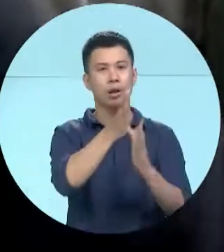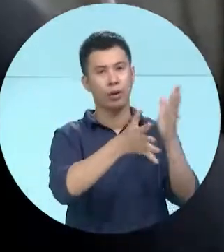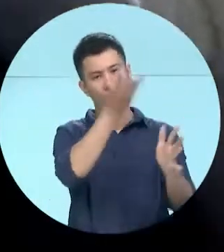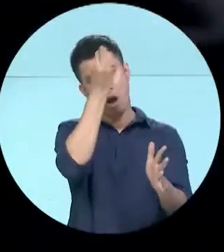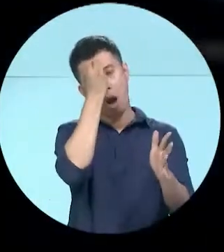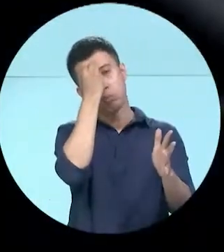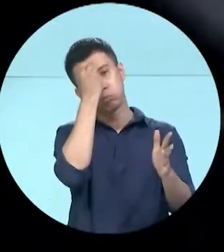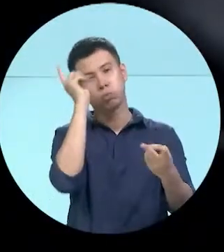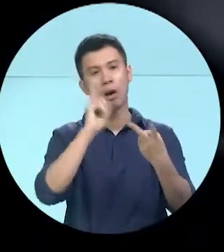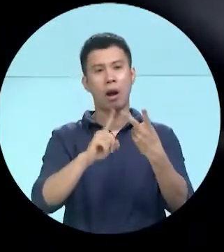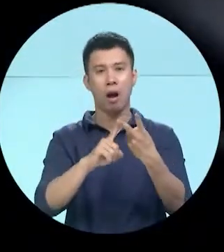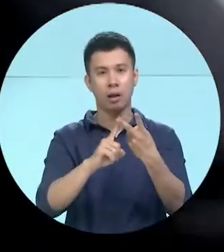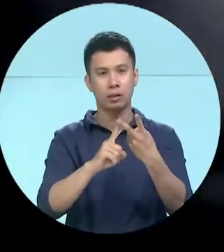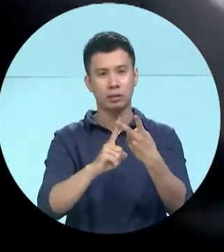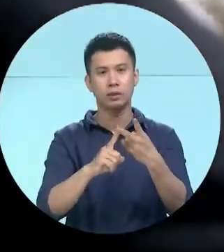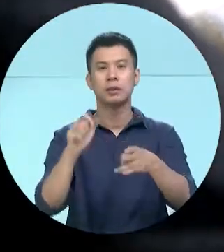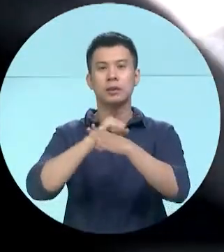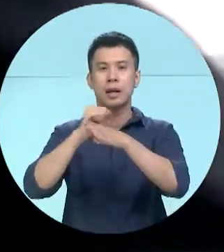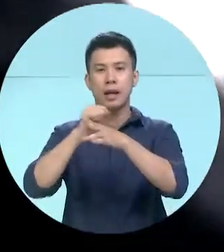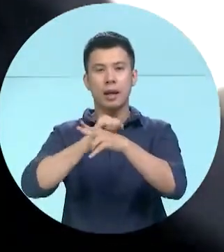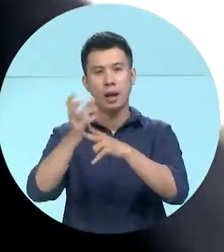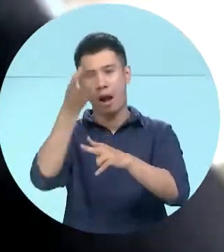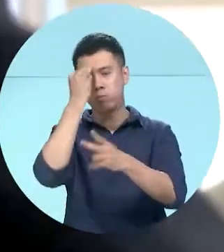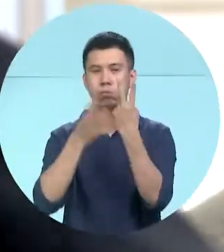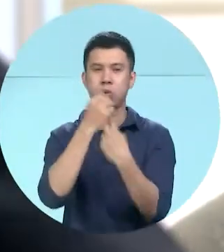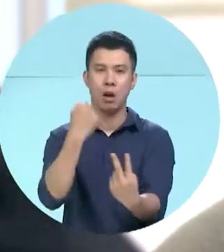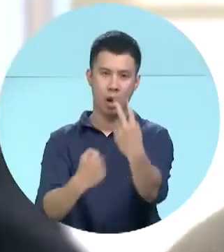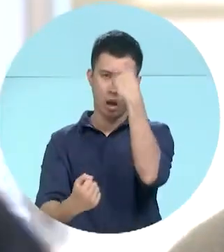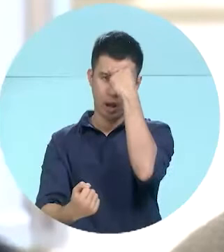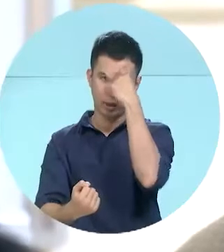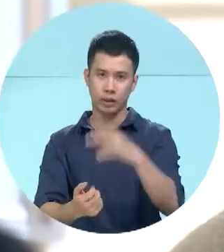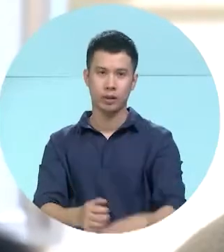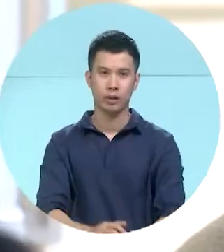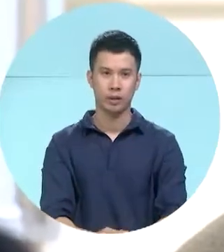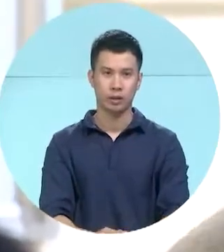ngôn ngữ ký hiệu và vừa tiếp cận với nghề nghiệp.